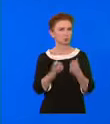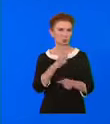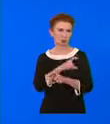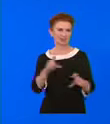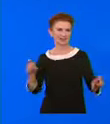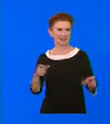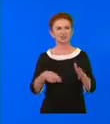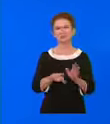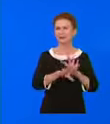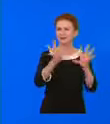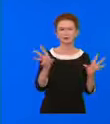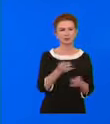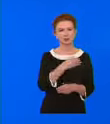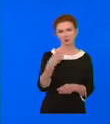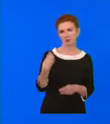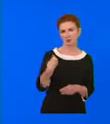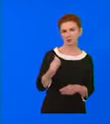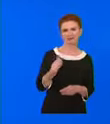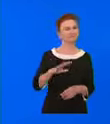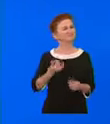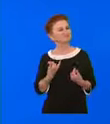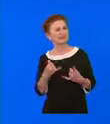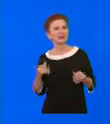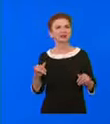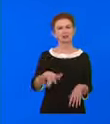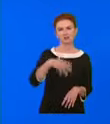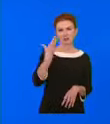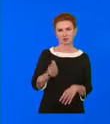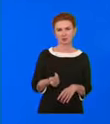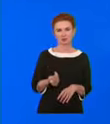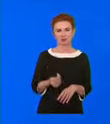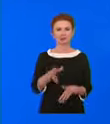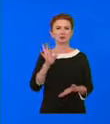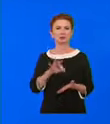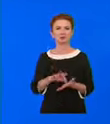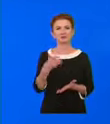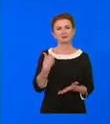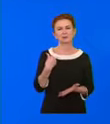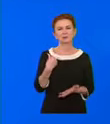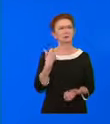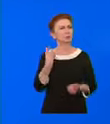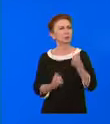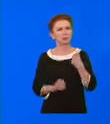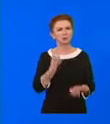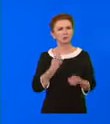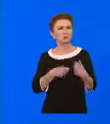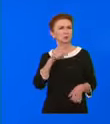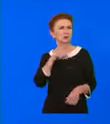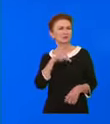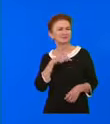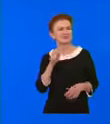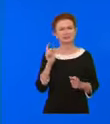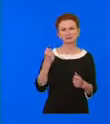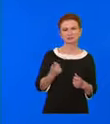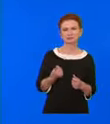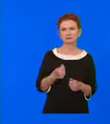Dla wszystkich Polaków nietypowe święta, trudne święta. Na pewno była dużym obciążeniem psychicznym dla ogromnej większości z nas,